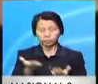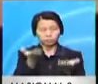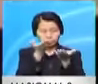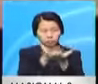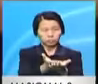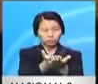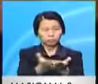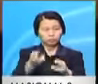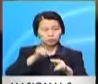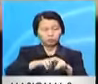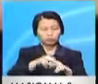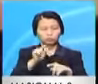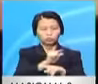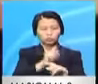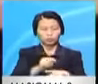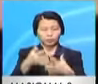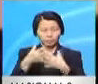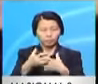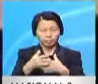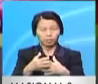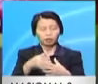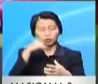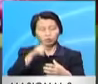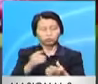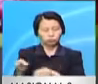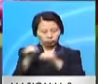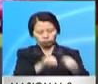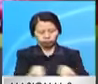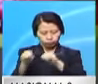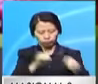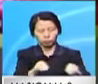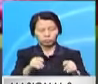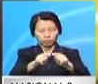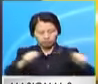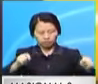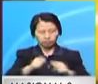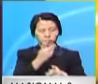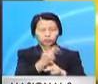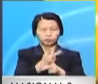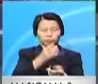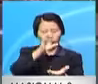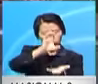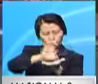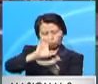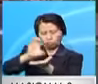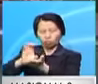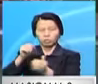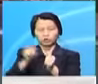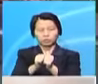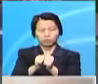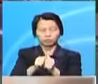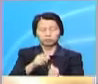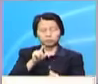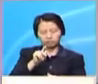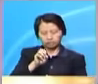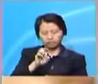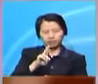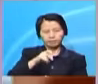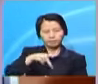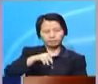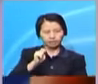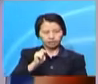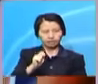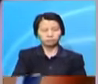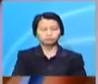untuk menambah penggunaan mesin juga jentera pemunggah selain ruang penyimpanan botol sos cili dan keripik. Memang